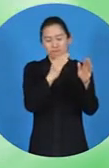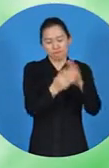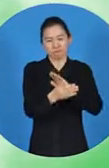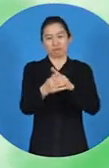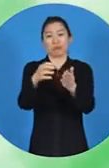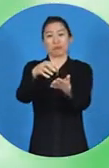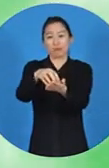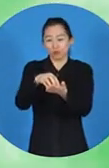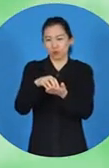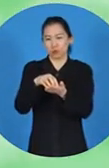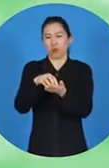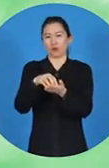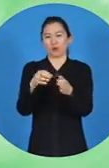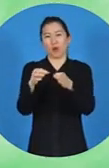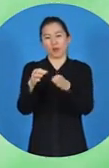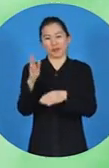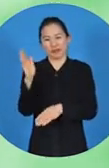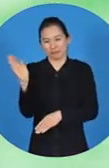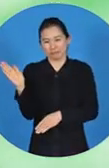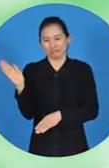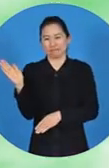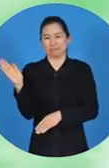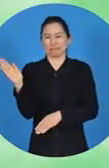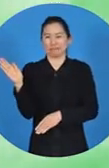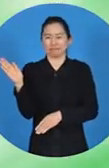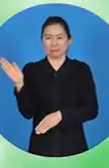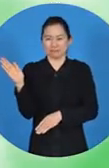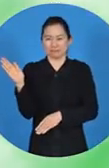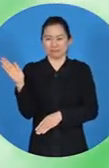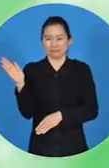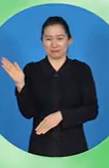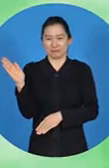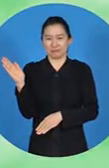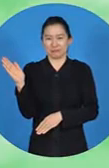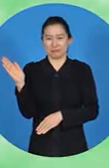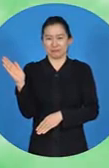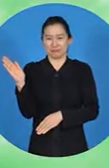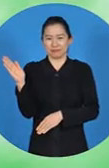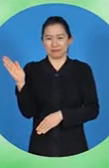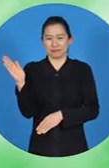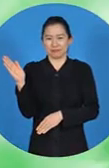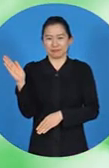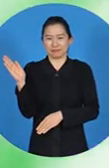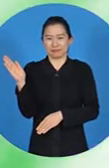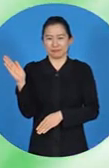換などで評価されたこちらの3店舗が受賞されました。